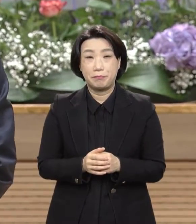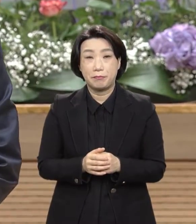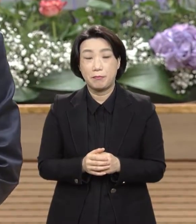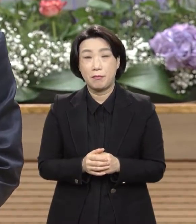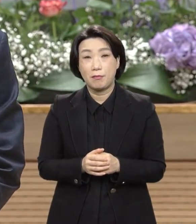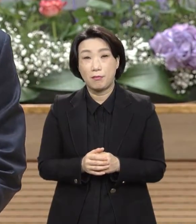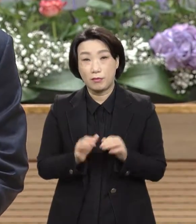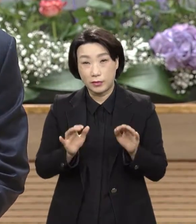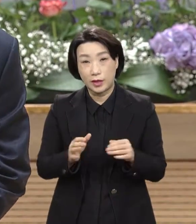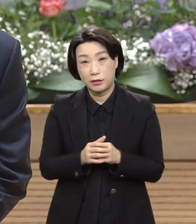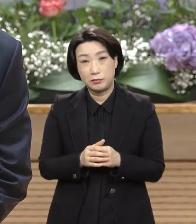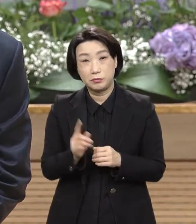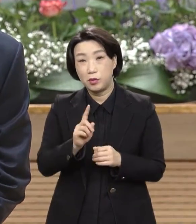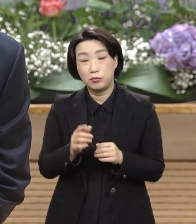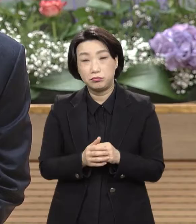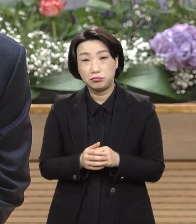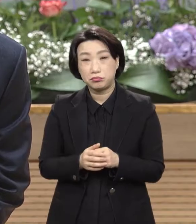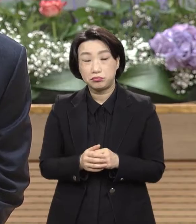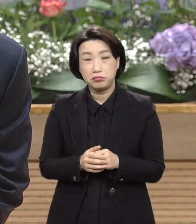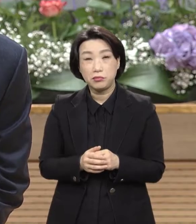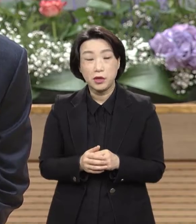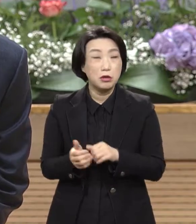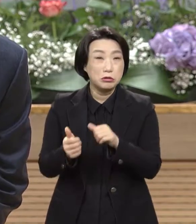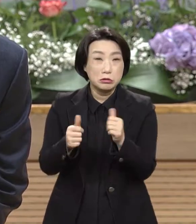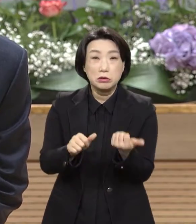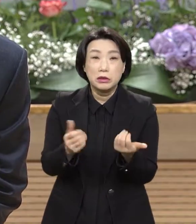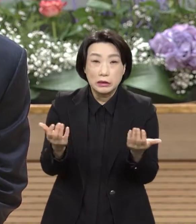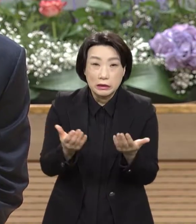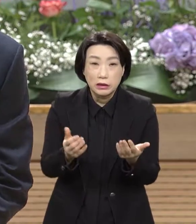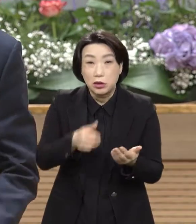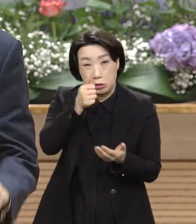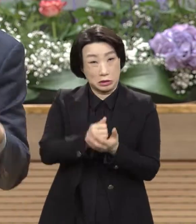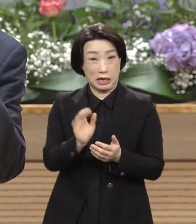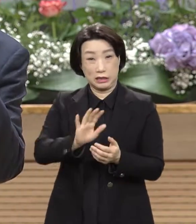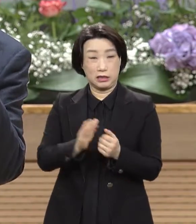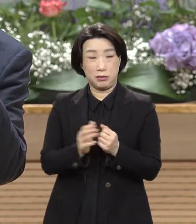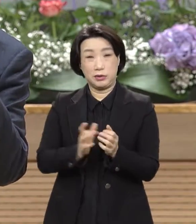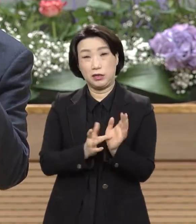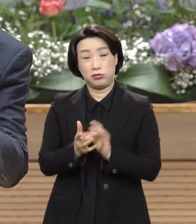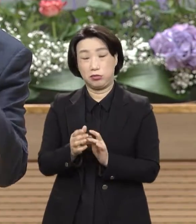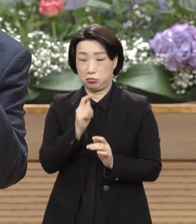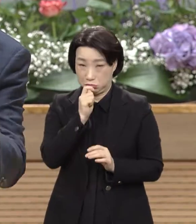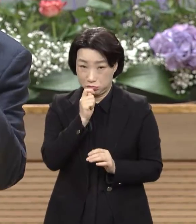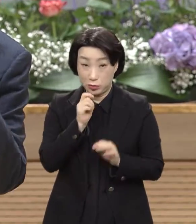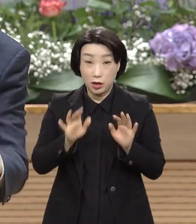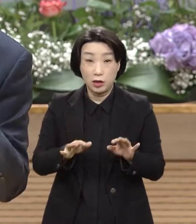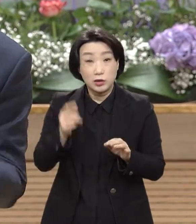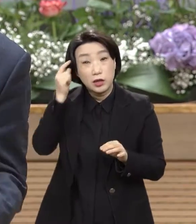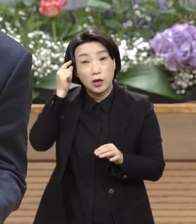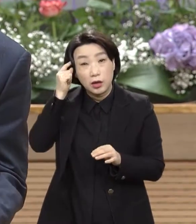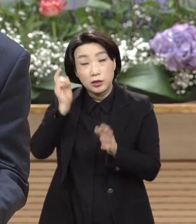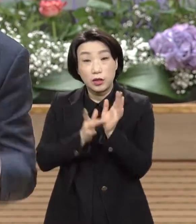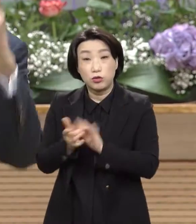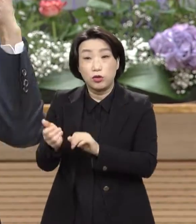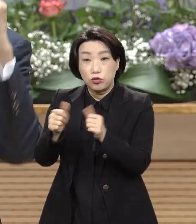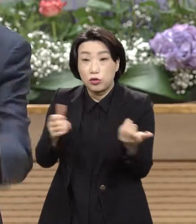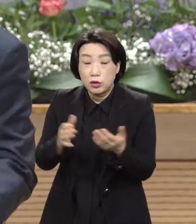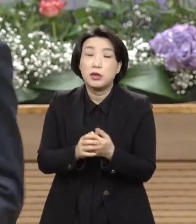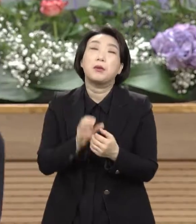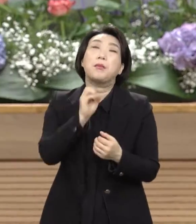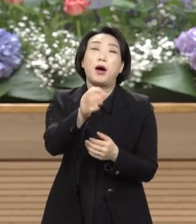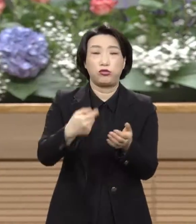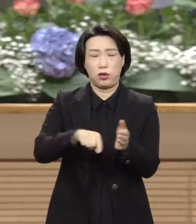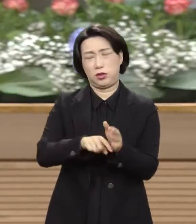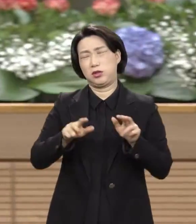말씀하셔가지고는 죽을 일이 못 되시니까 말씀 안 하시오. 주님은 자기가 죽을 일에 말씀하시려고